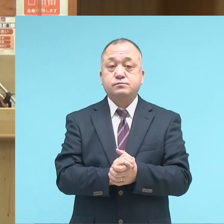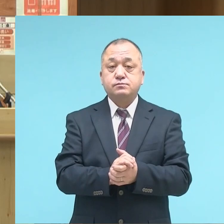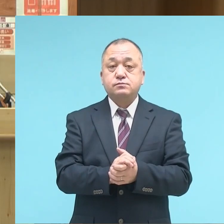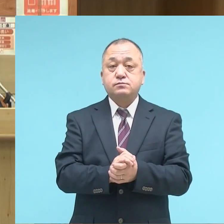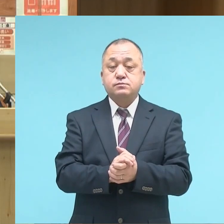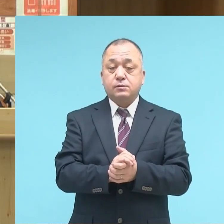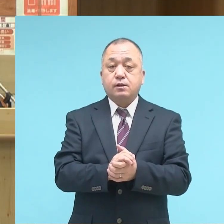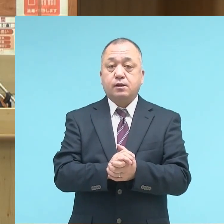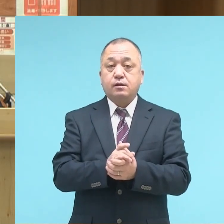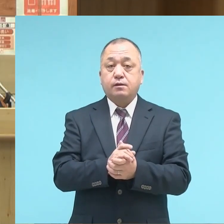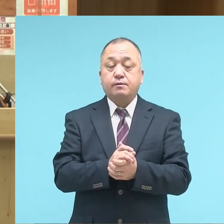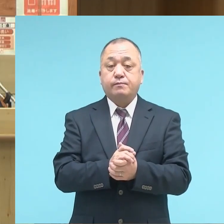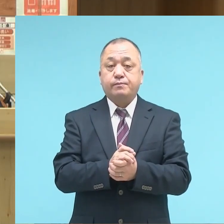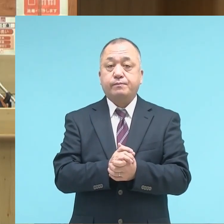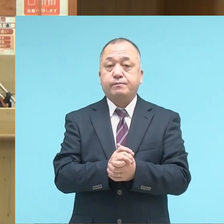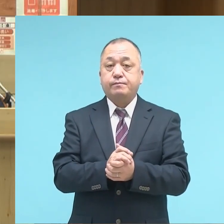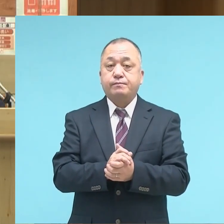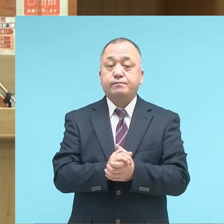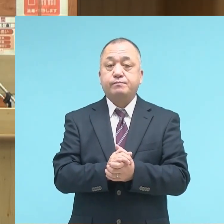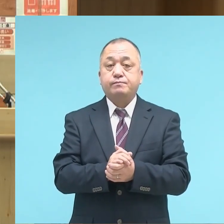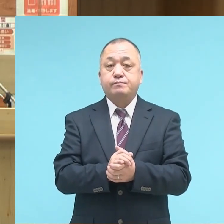ています。